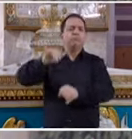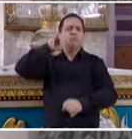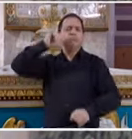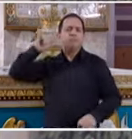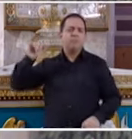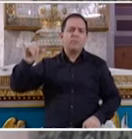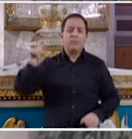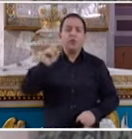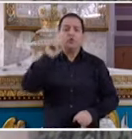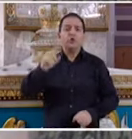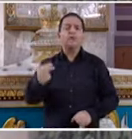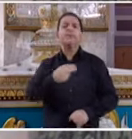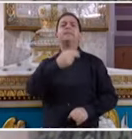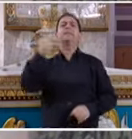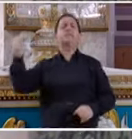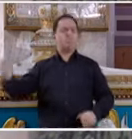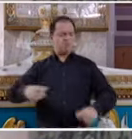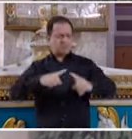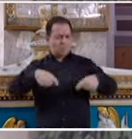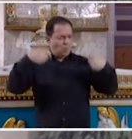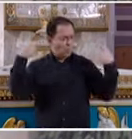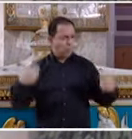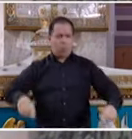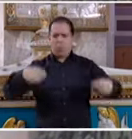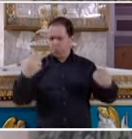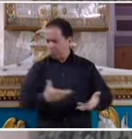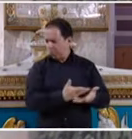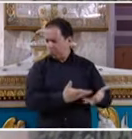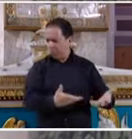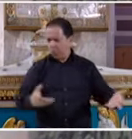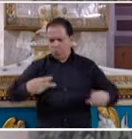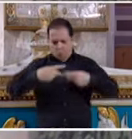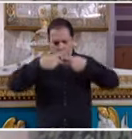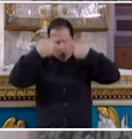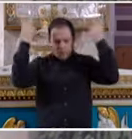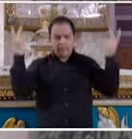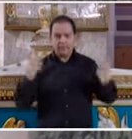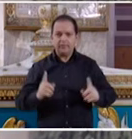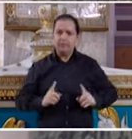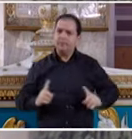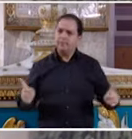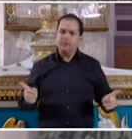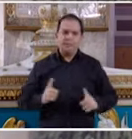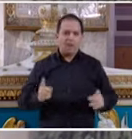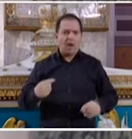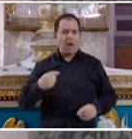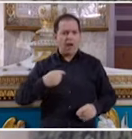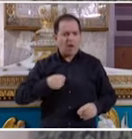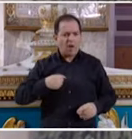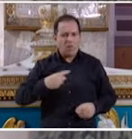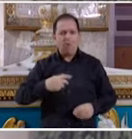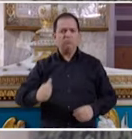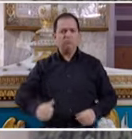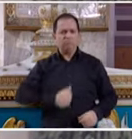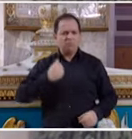Ζωή δεν είναι όταν τα έχεις όλα με αυθονία και έχεις ό,τι θέλεις και ό,τι ζητήσεις, τόσο ώστε να γίνεσαι